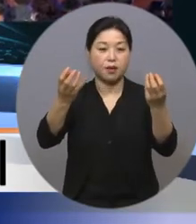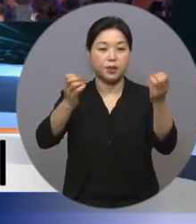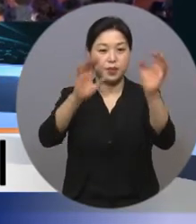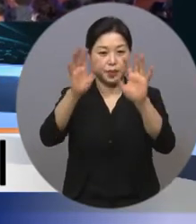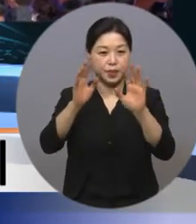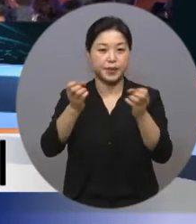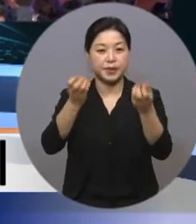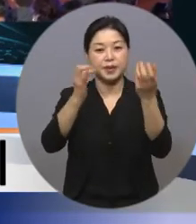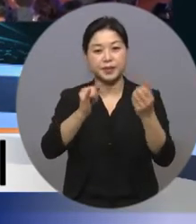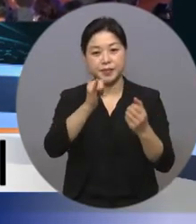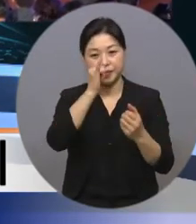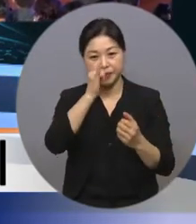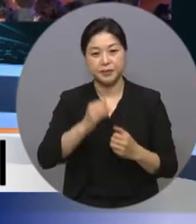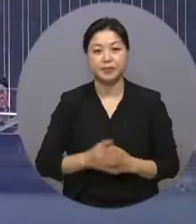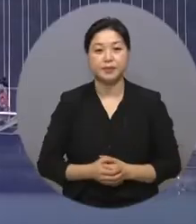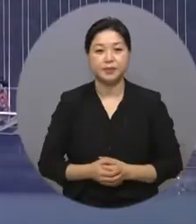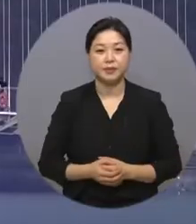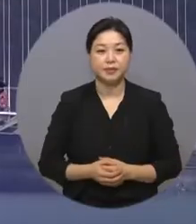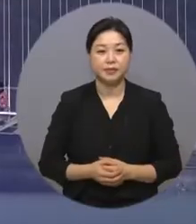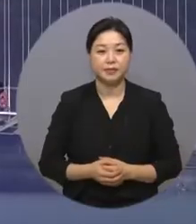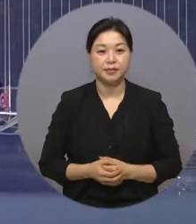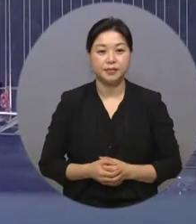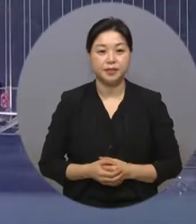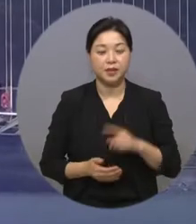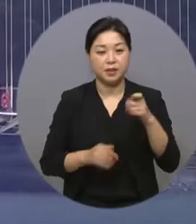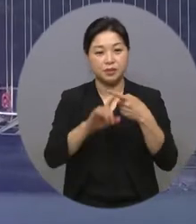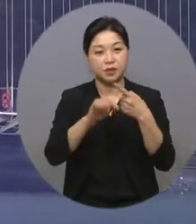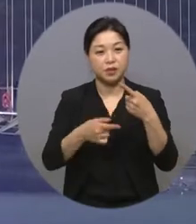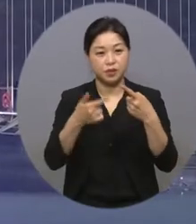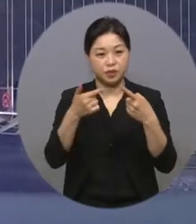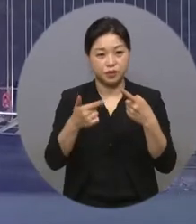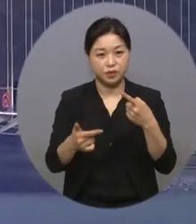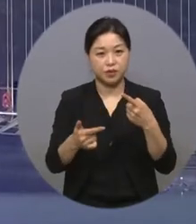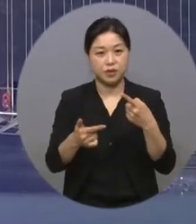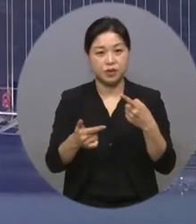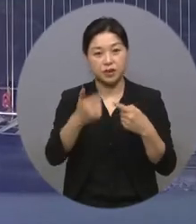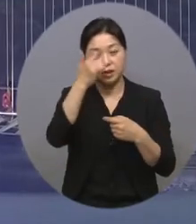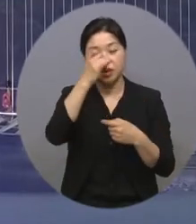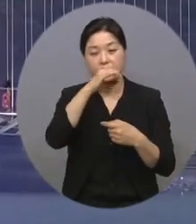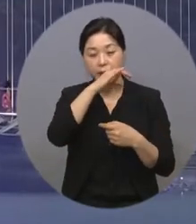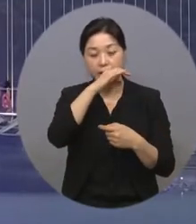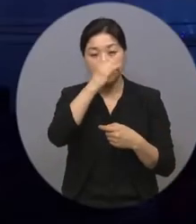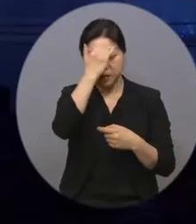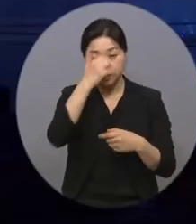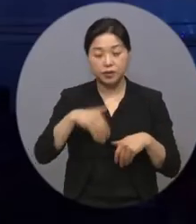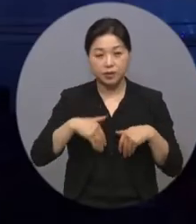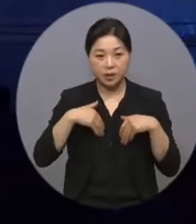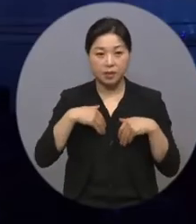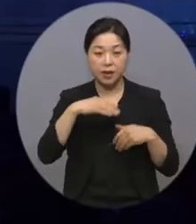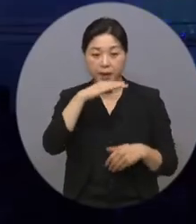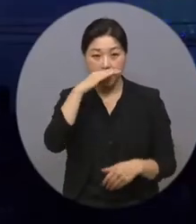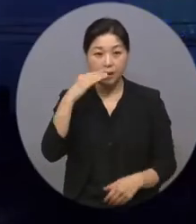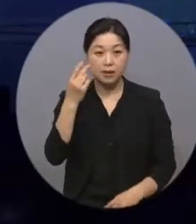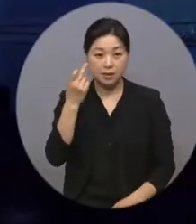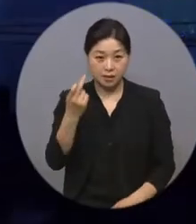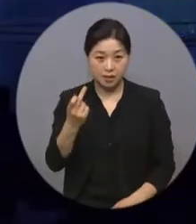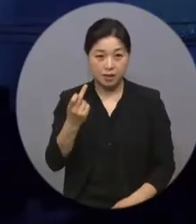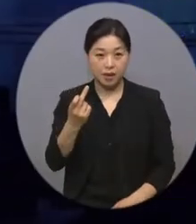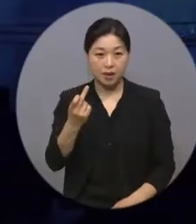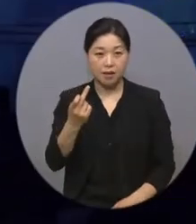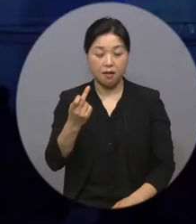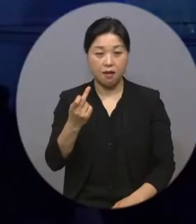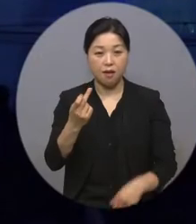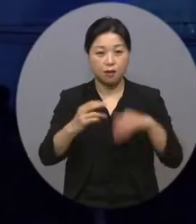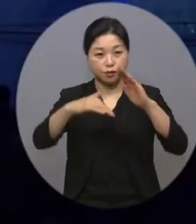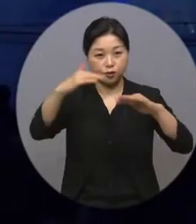기자가 다녀왔습니다. 6일 충남 예산군 예당호 출렁다리 문화광장에서 예당호 출렁다리 관광객